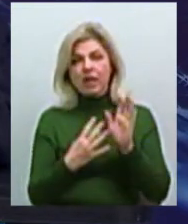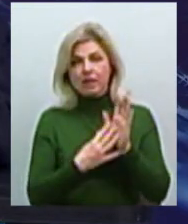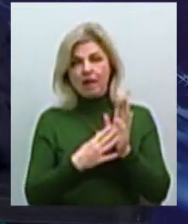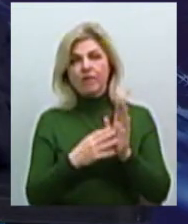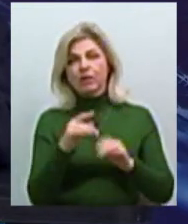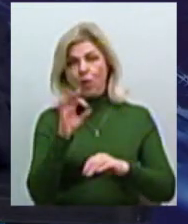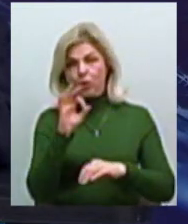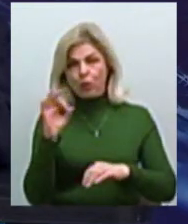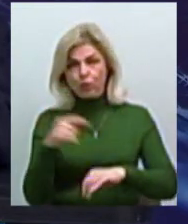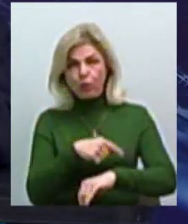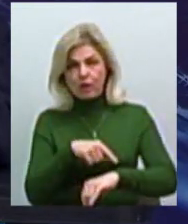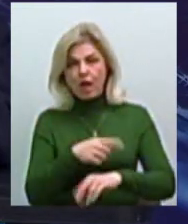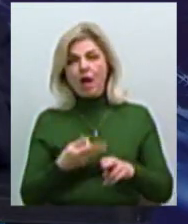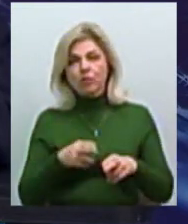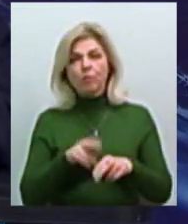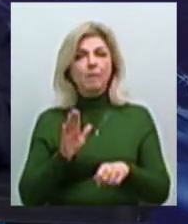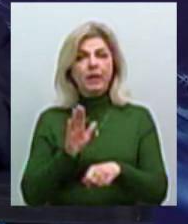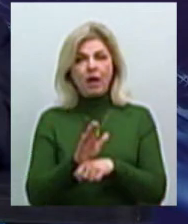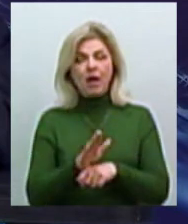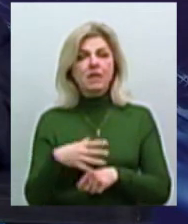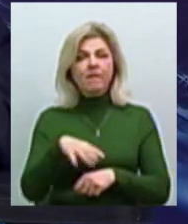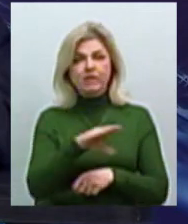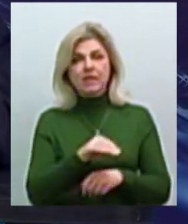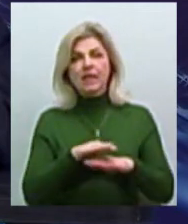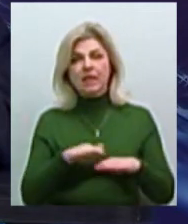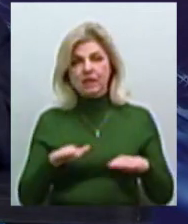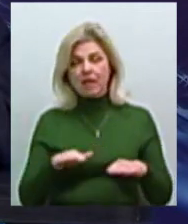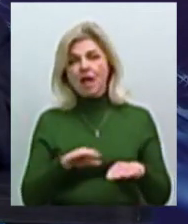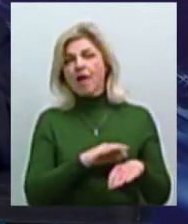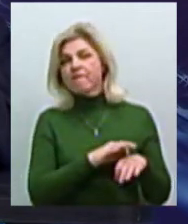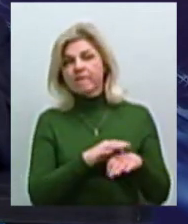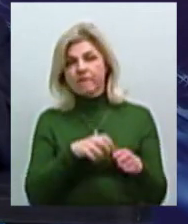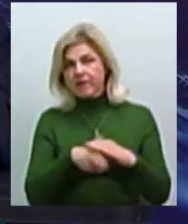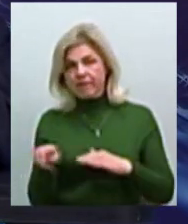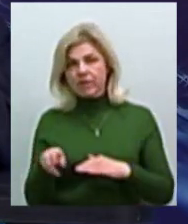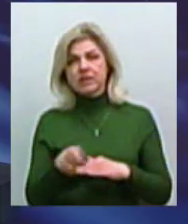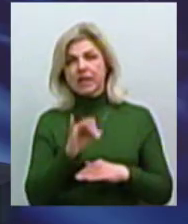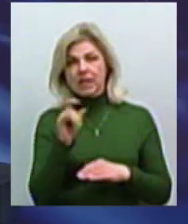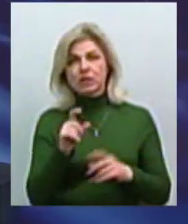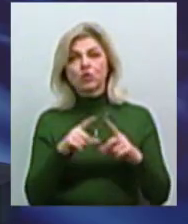прийнято керівництвом рішення вивести всіх школярів за межі учбових закладів до